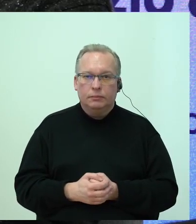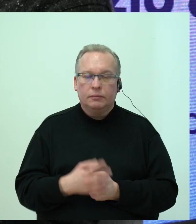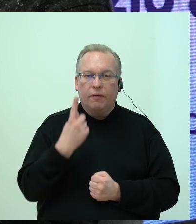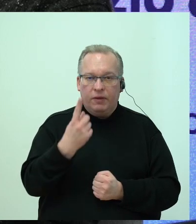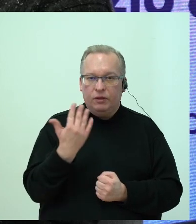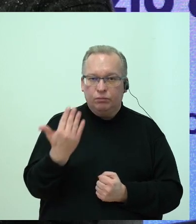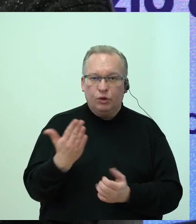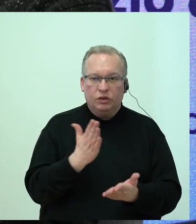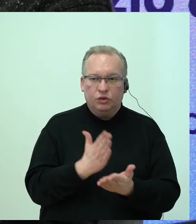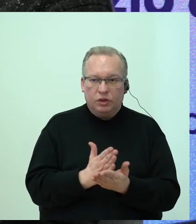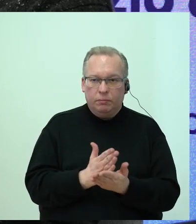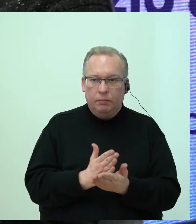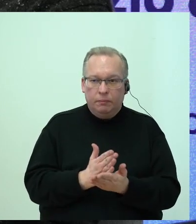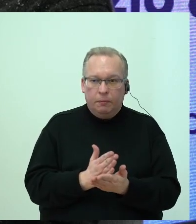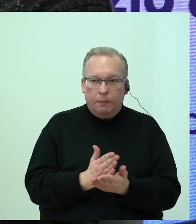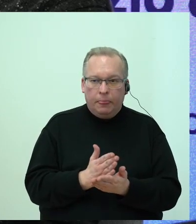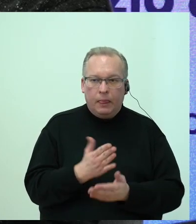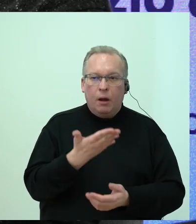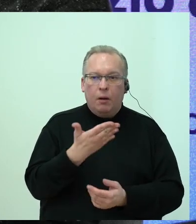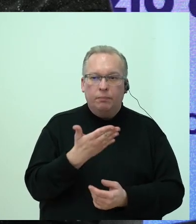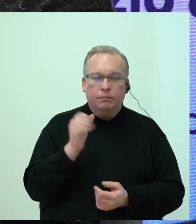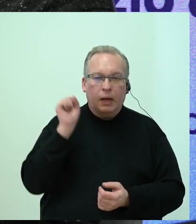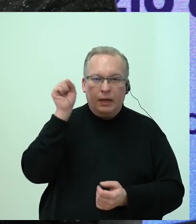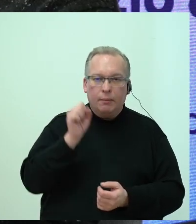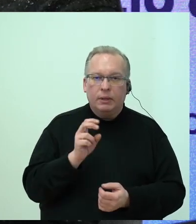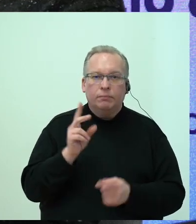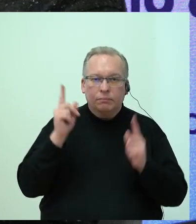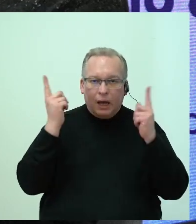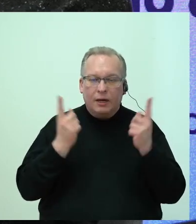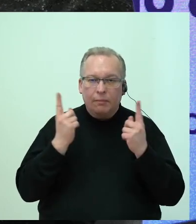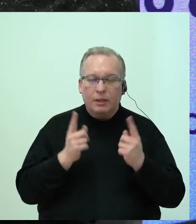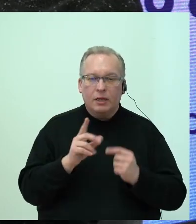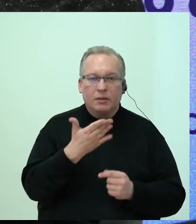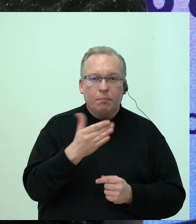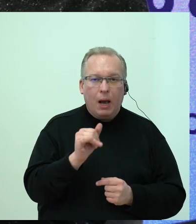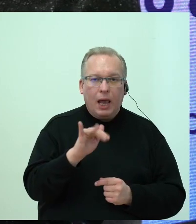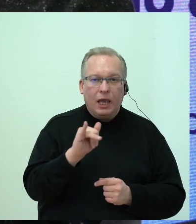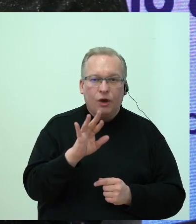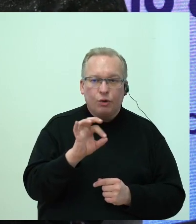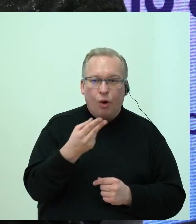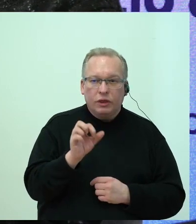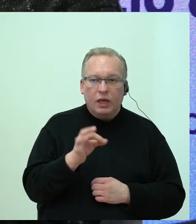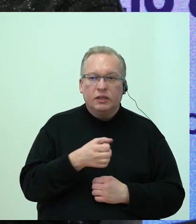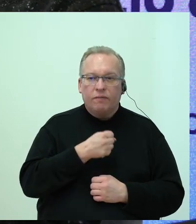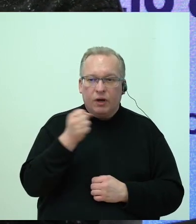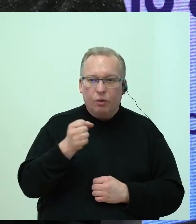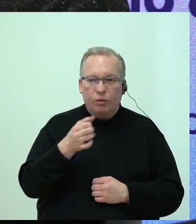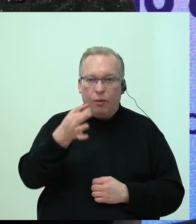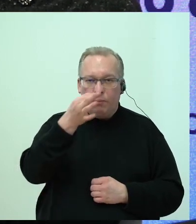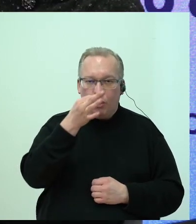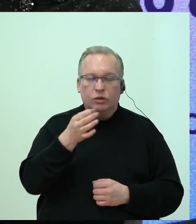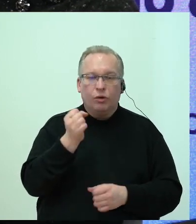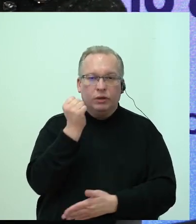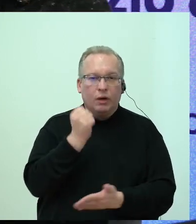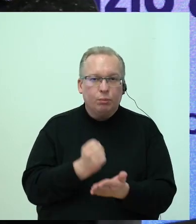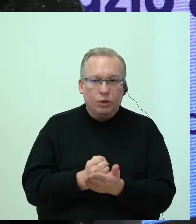Vienas iš jų yra rabinas Dovas Maimonas, kuris yra vyresnysis mokslo